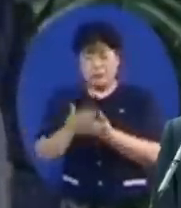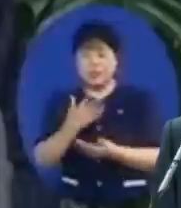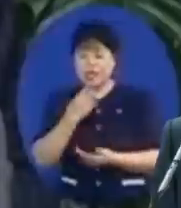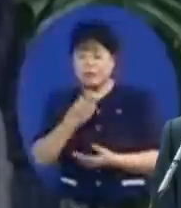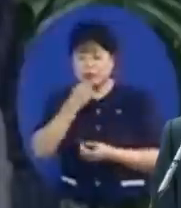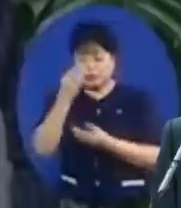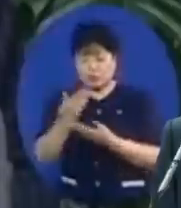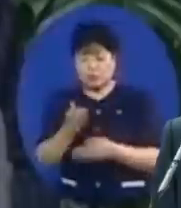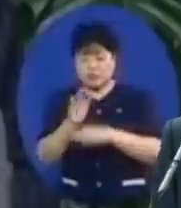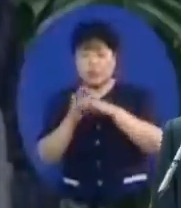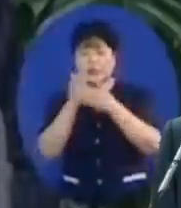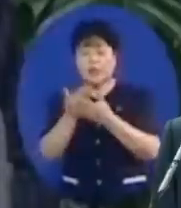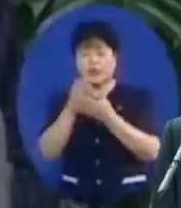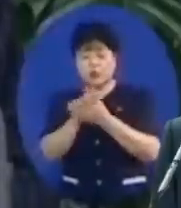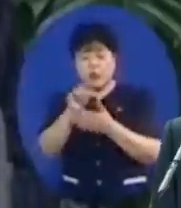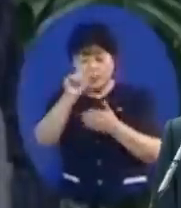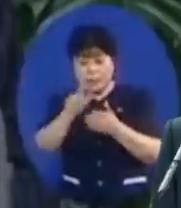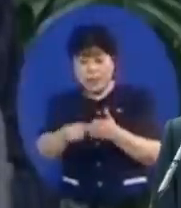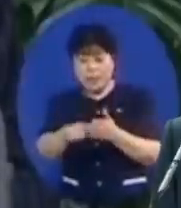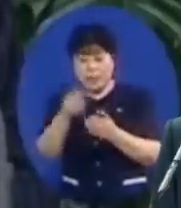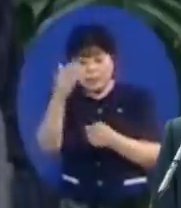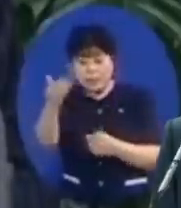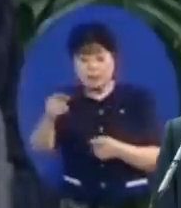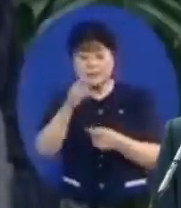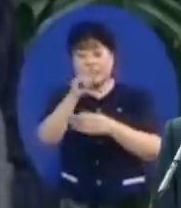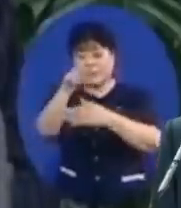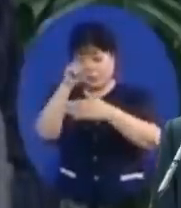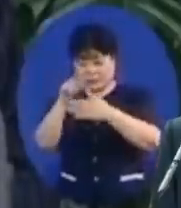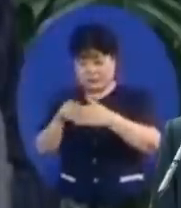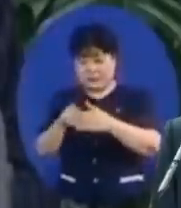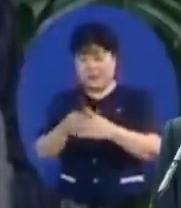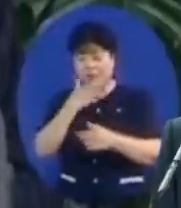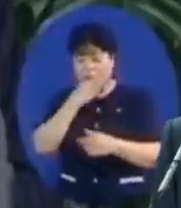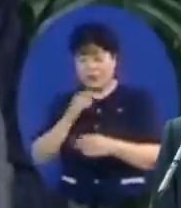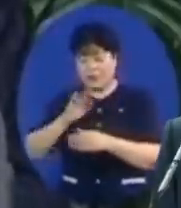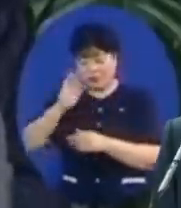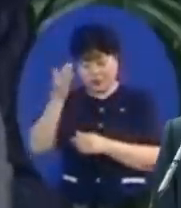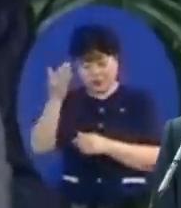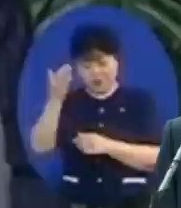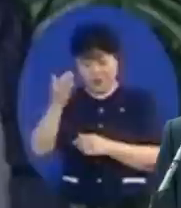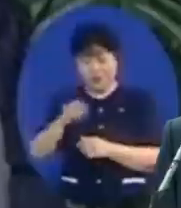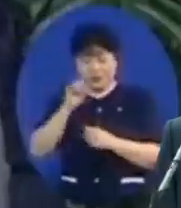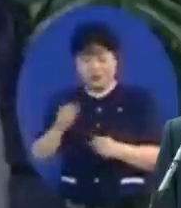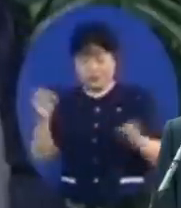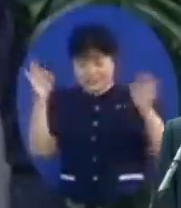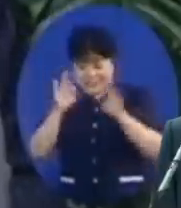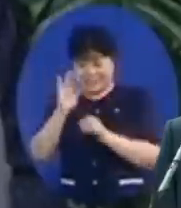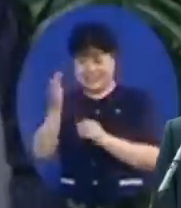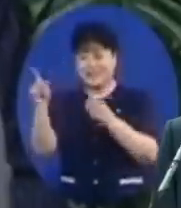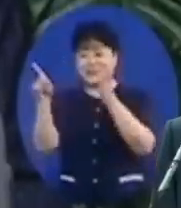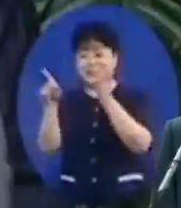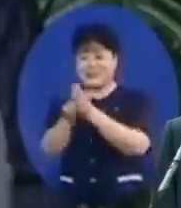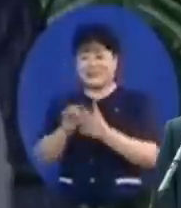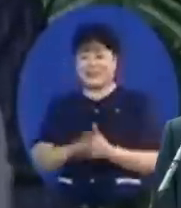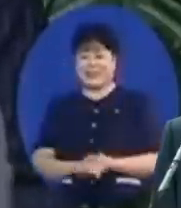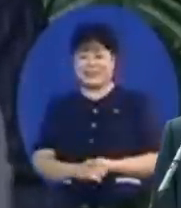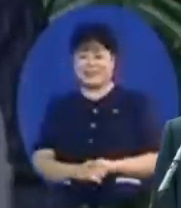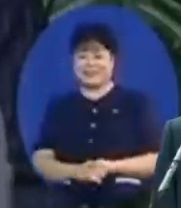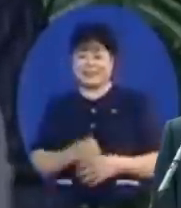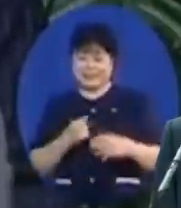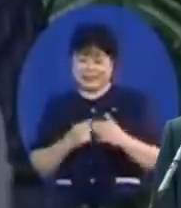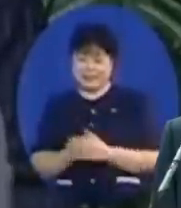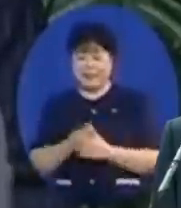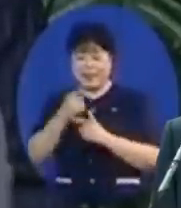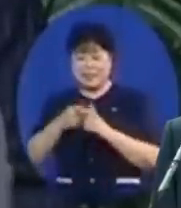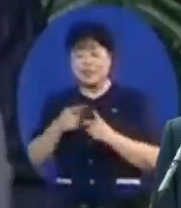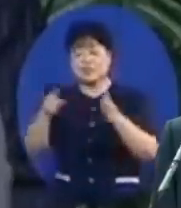아브라함의 복으로 채워달라고 기도하면 여러분의 삶 속에 복이 넘쳐나고 저주가 사라지게 되는 것입니다. 그러므로 우리